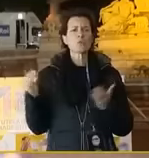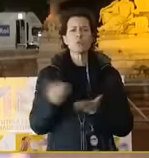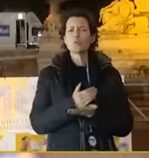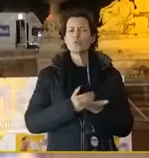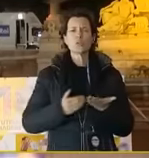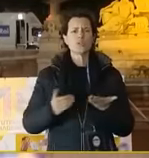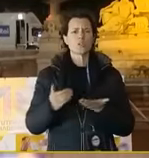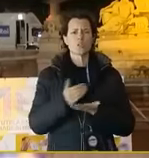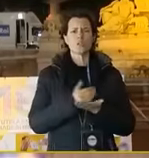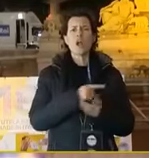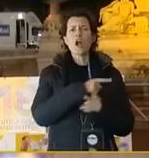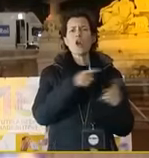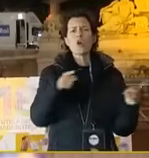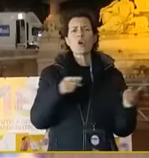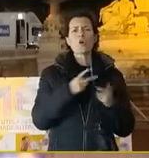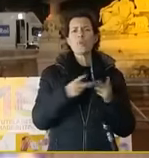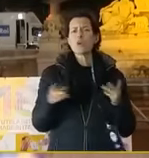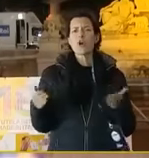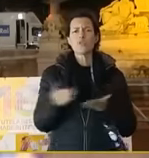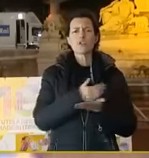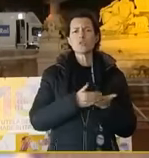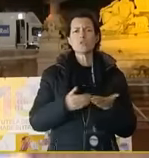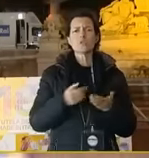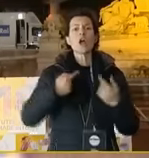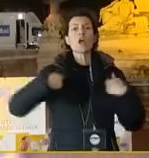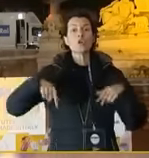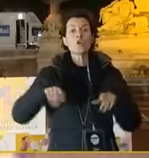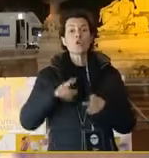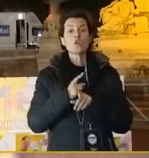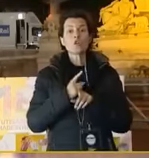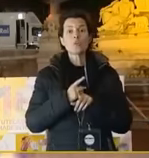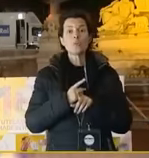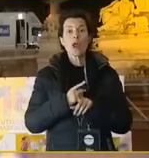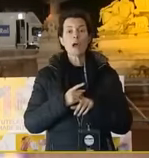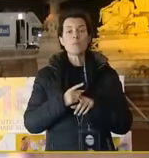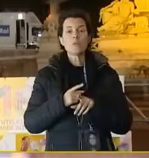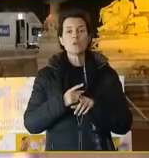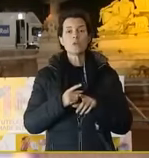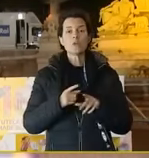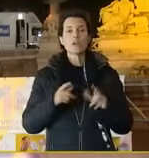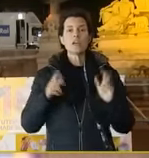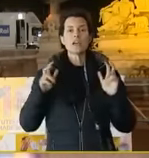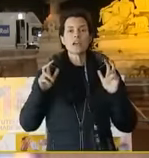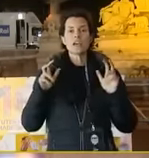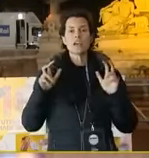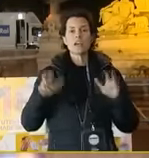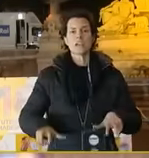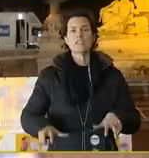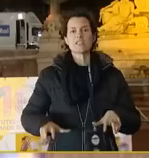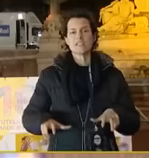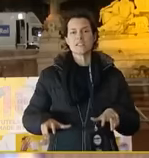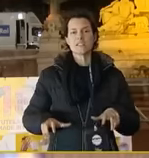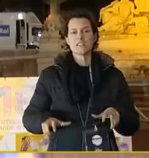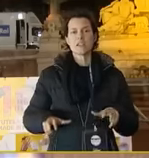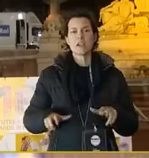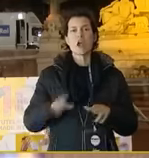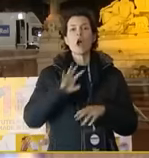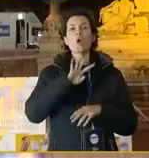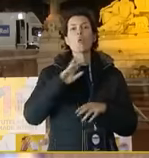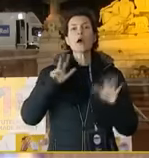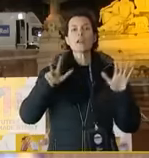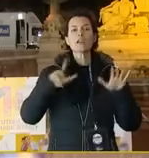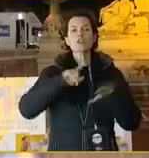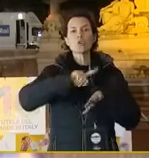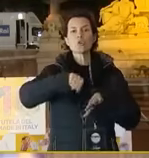le tentano davvero tutte per attaccarci. Ma noi dobbiamo resistere e abbiamo una possibilità. Tra 48 ore, è un